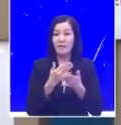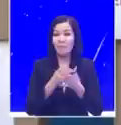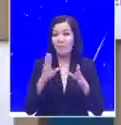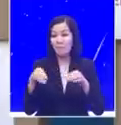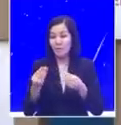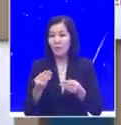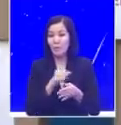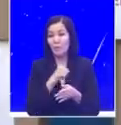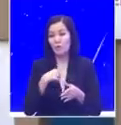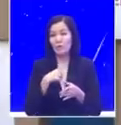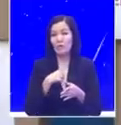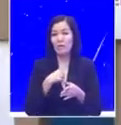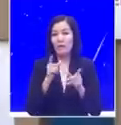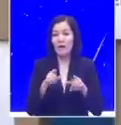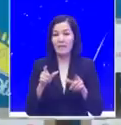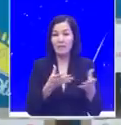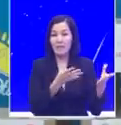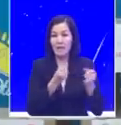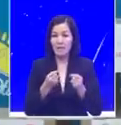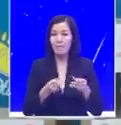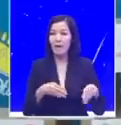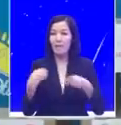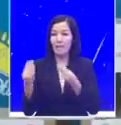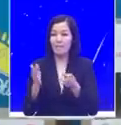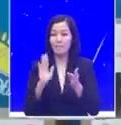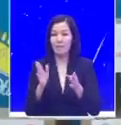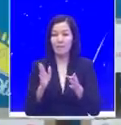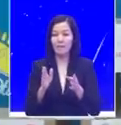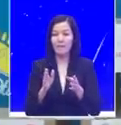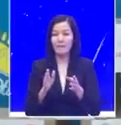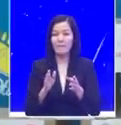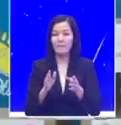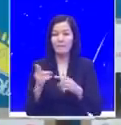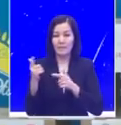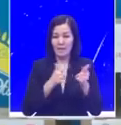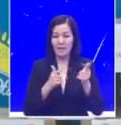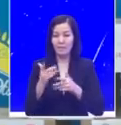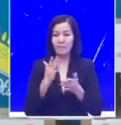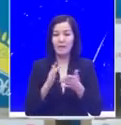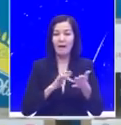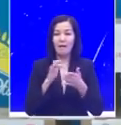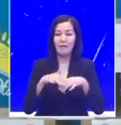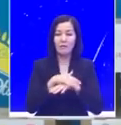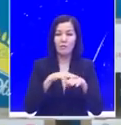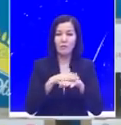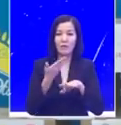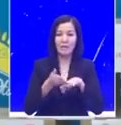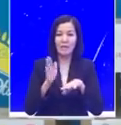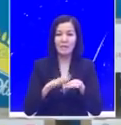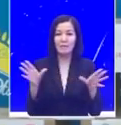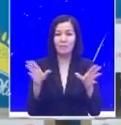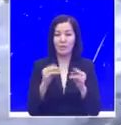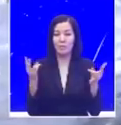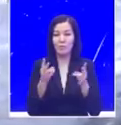апарып берсе, біздің волонтерларымыз алып апарып беріп орта дәнекер болуға дайын. Біз барша осы қала тұрғындарын осындай қиын сәтте бірге